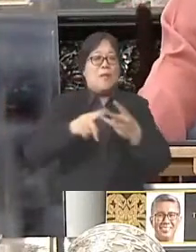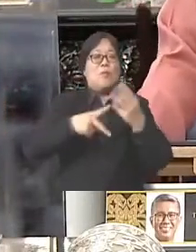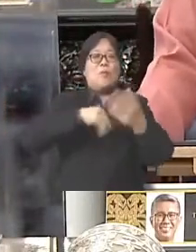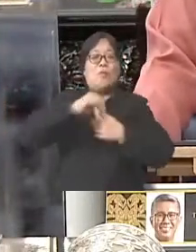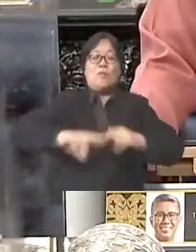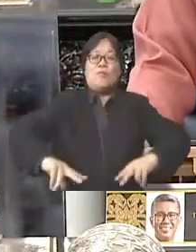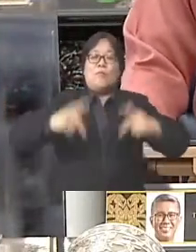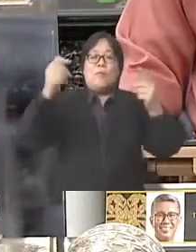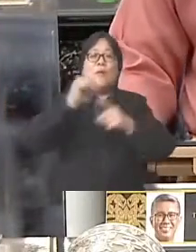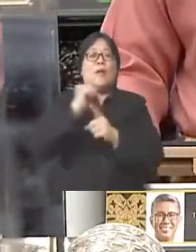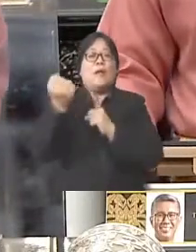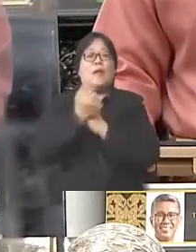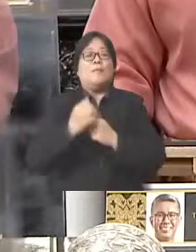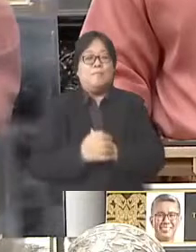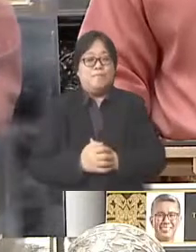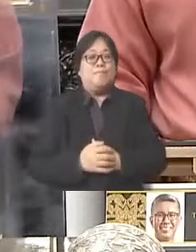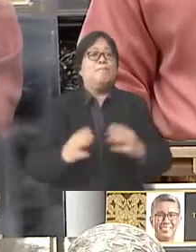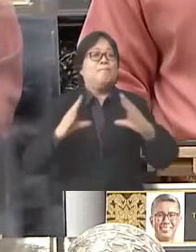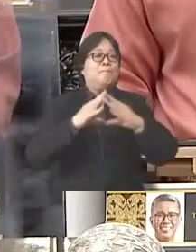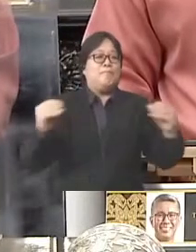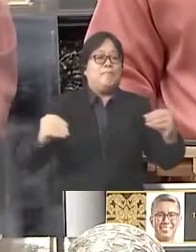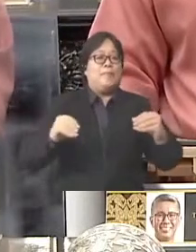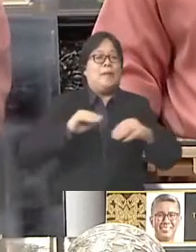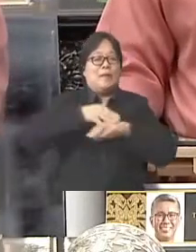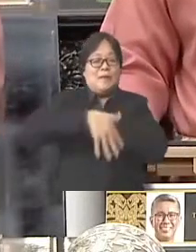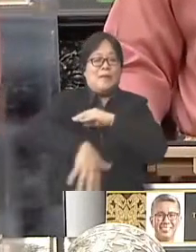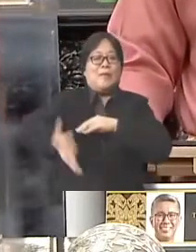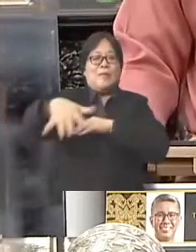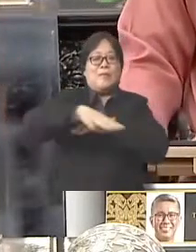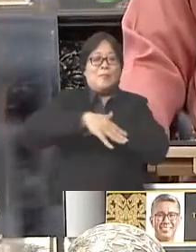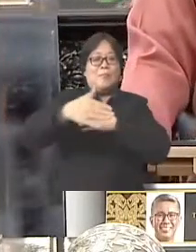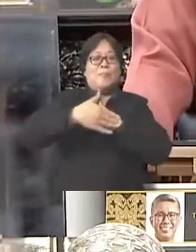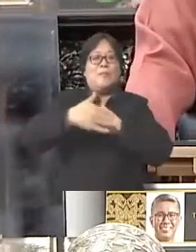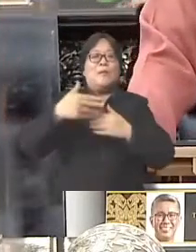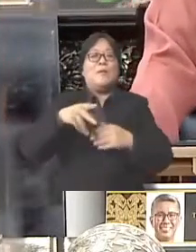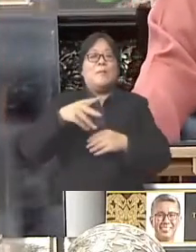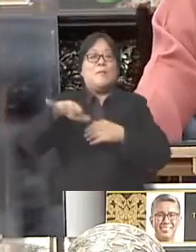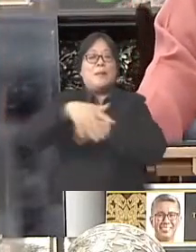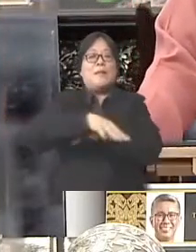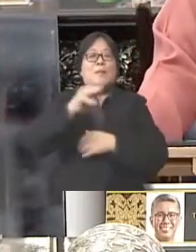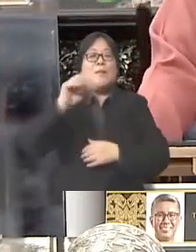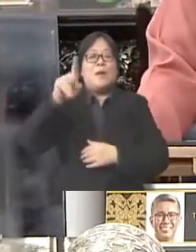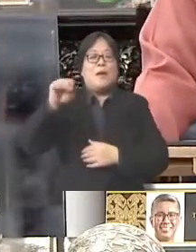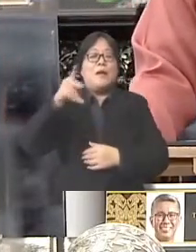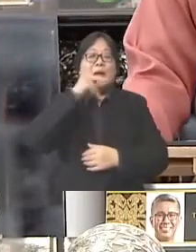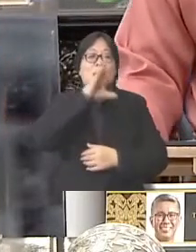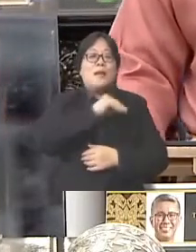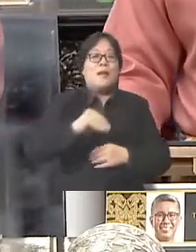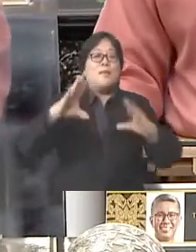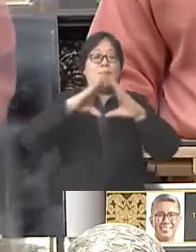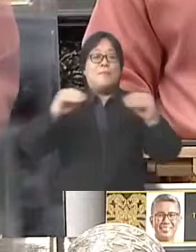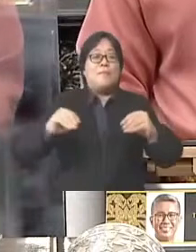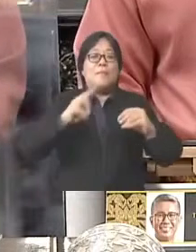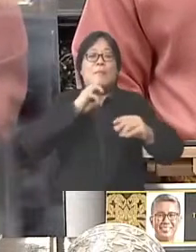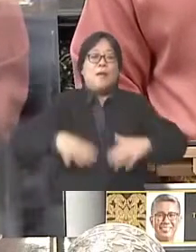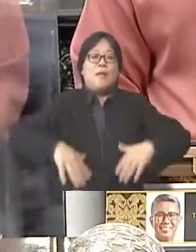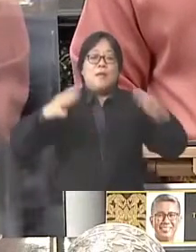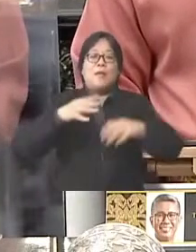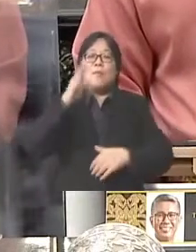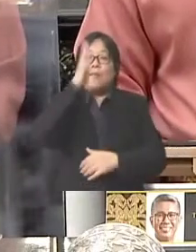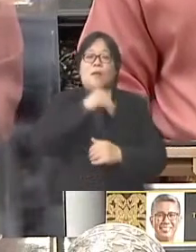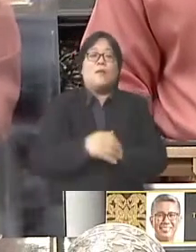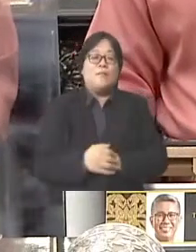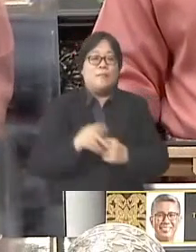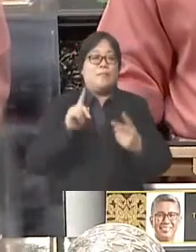projek pemuliharaan alam menangani hakisan pantai di pantai merdeka di Kedah dan mengatasi banjir di Melaka kedua